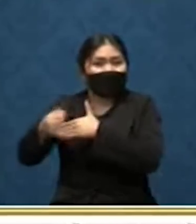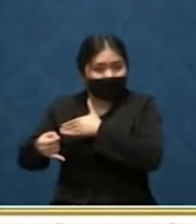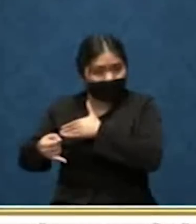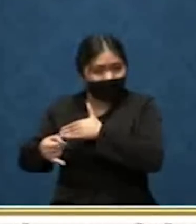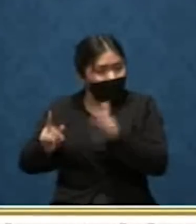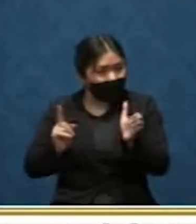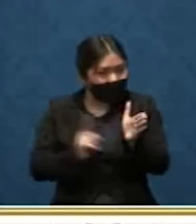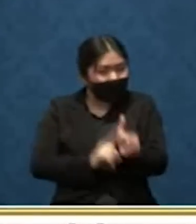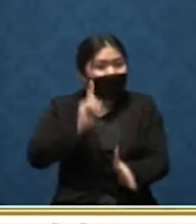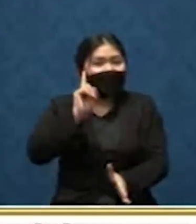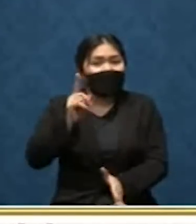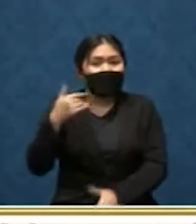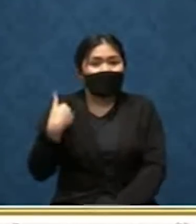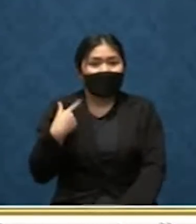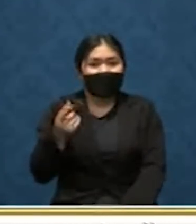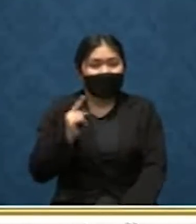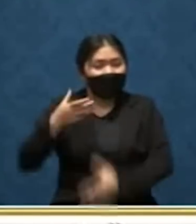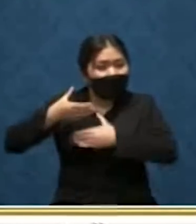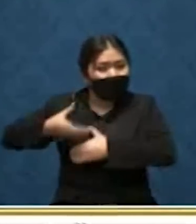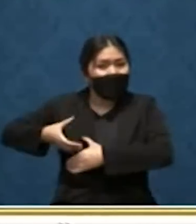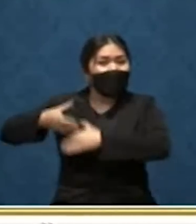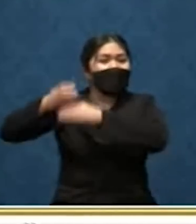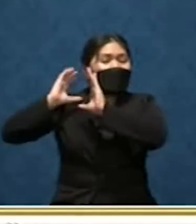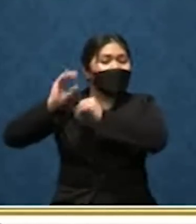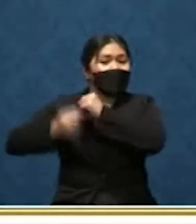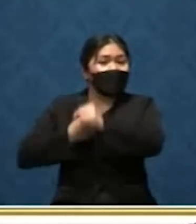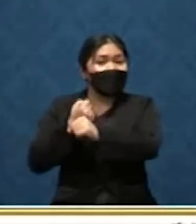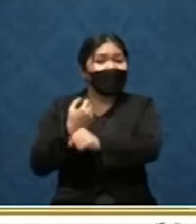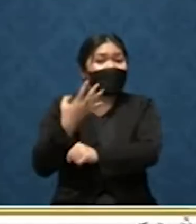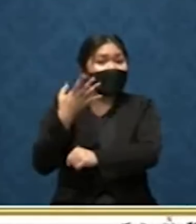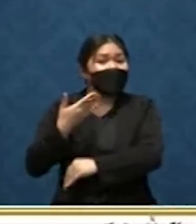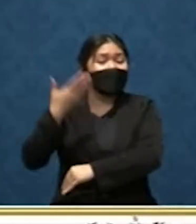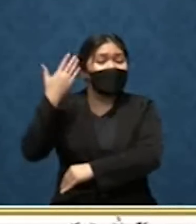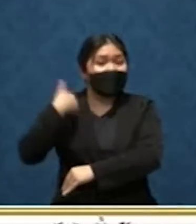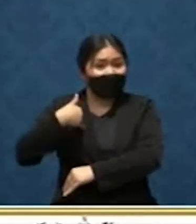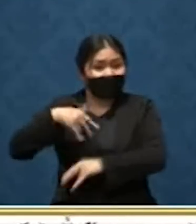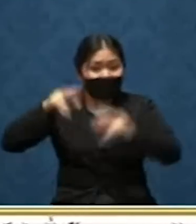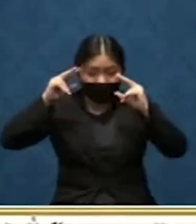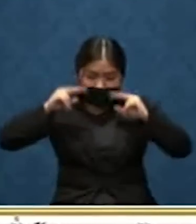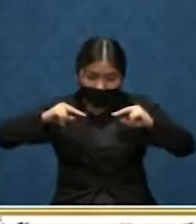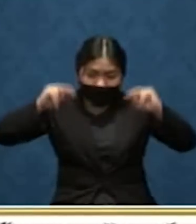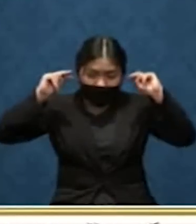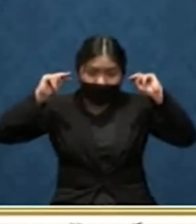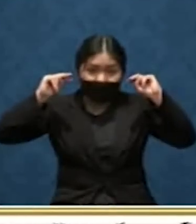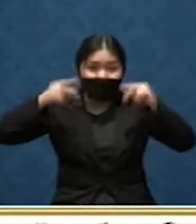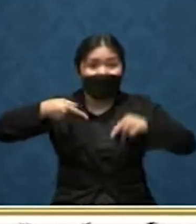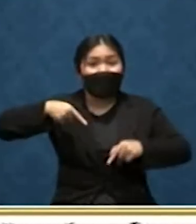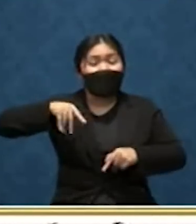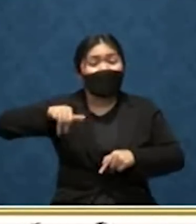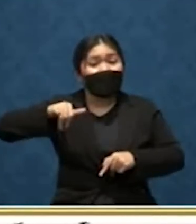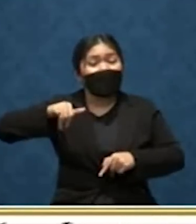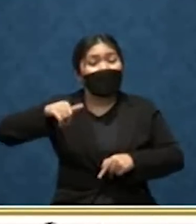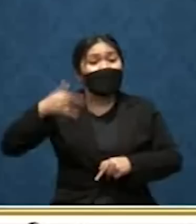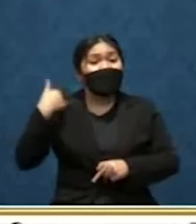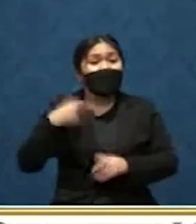เรใหญ่เรแกครั ธรรมทานครับ ย้อนไปเมื่อ 4 ปีก่อนครับผลเอกประยุตนายกรัฐมนตรี เคยทะแห